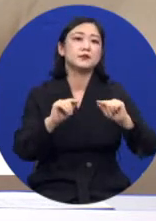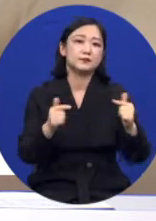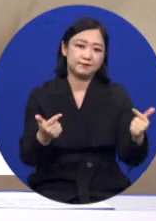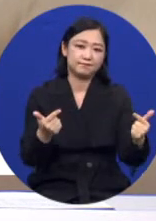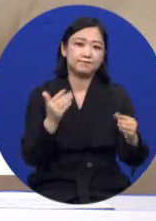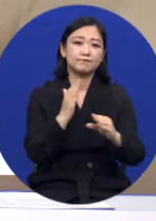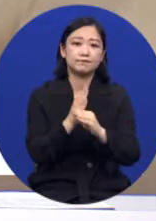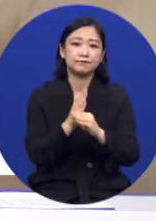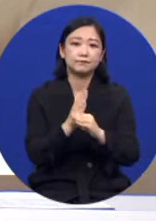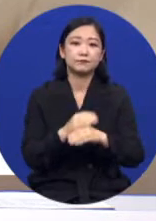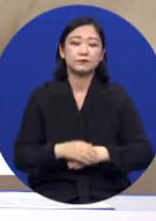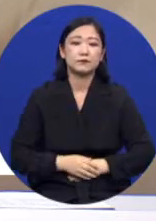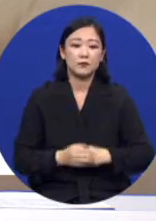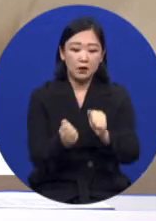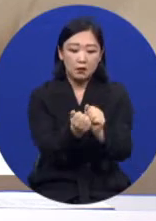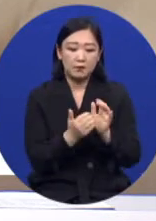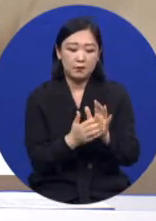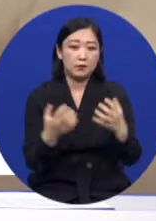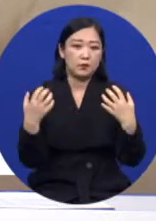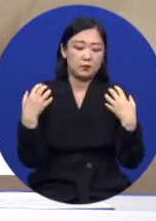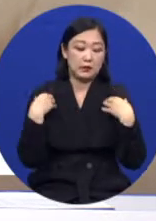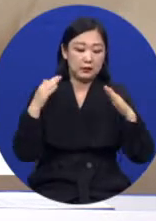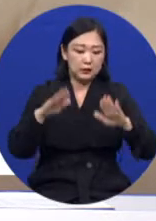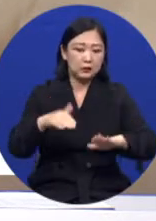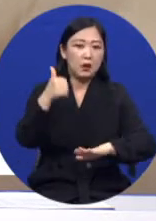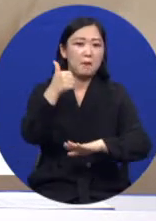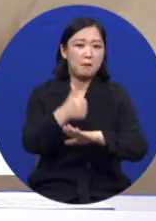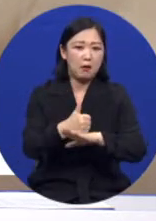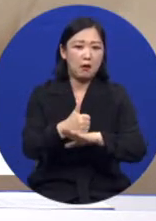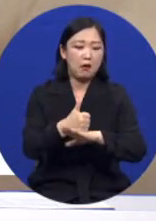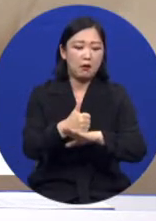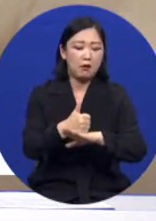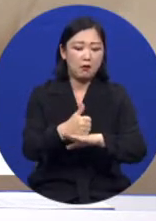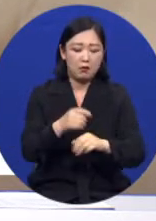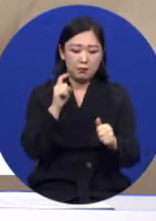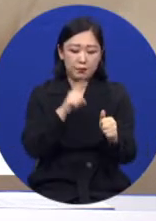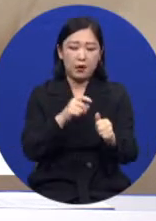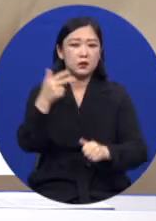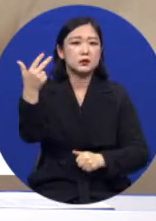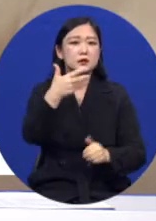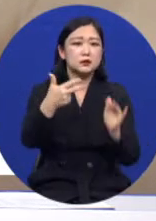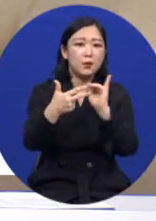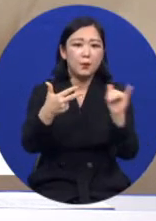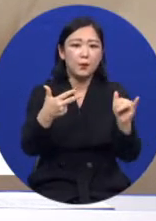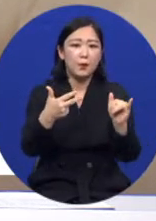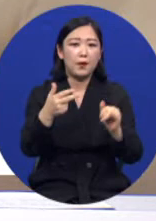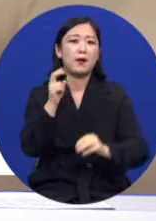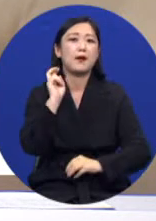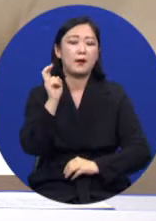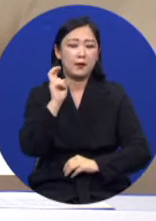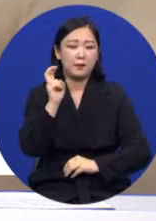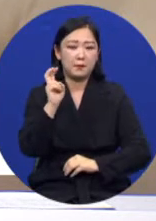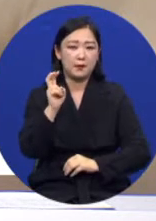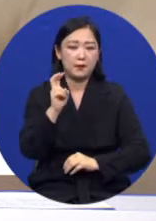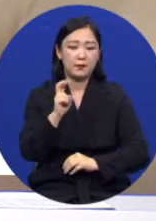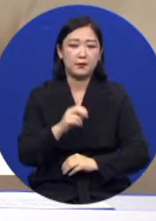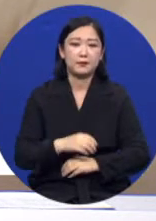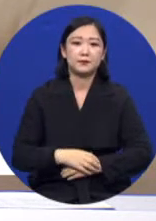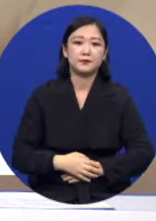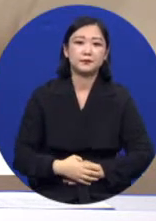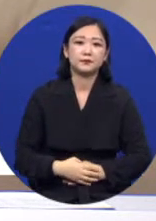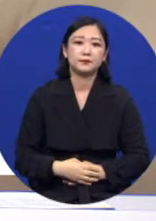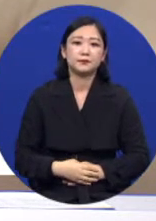않고 있습니다. 방역당국에선 이달 말에 가면 확진자가 7,000명대에 이르면서 정점을 찍을